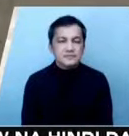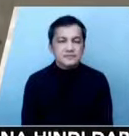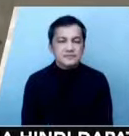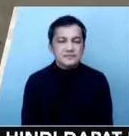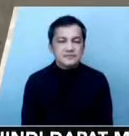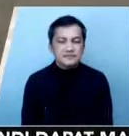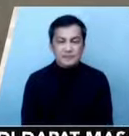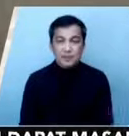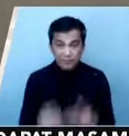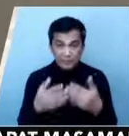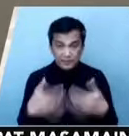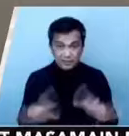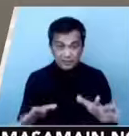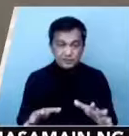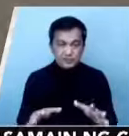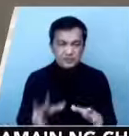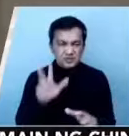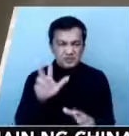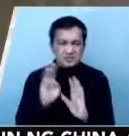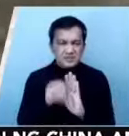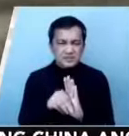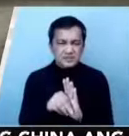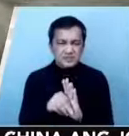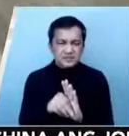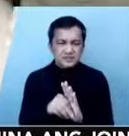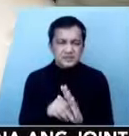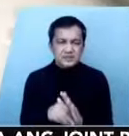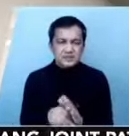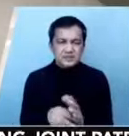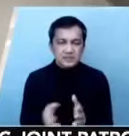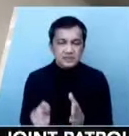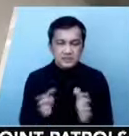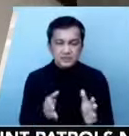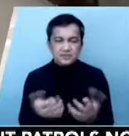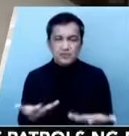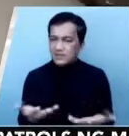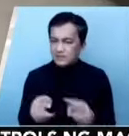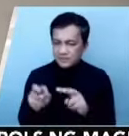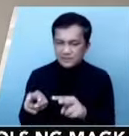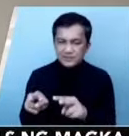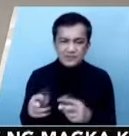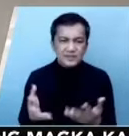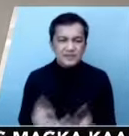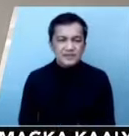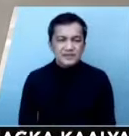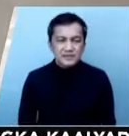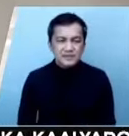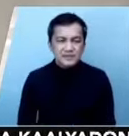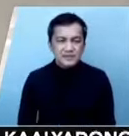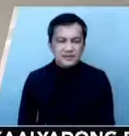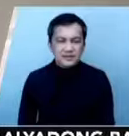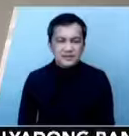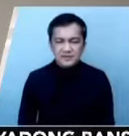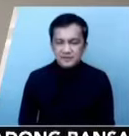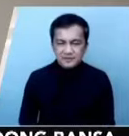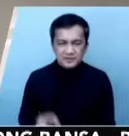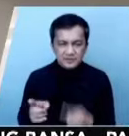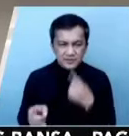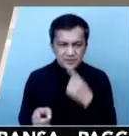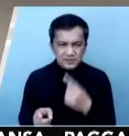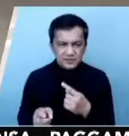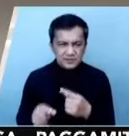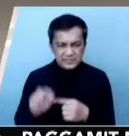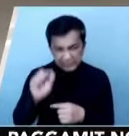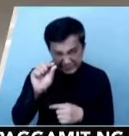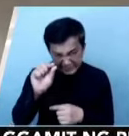Makalipas ang may 3 minuto. So ngayon, parang wala tayong nakikita na konti. O meron ba? Yung konti? Very thin layer po